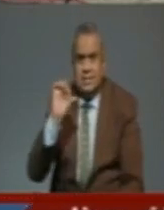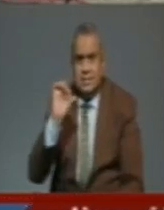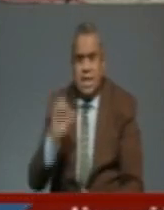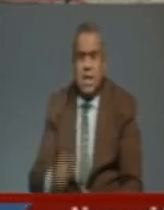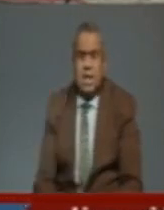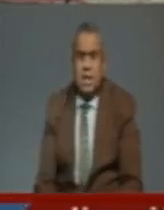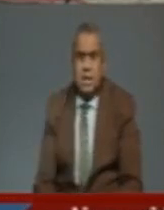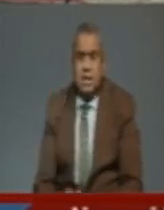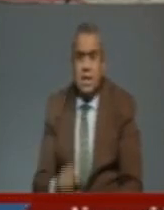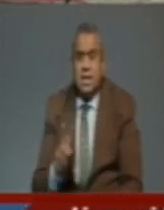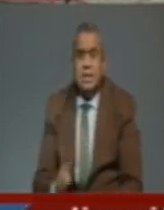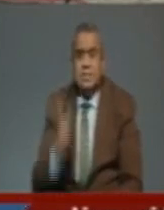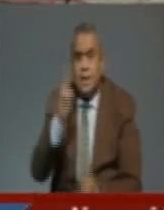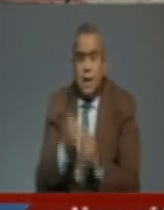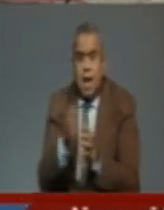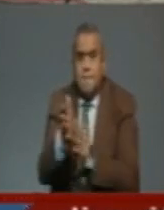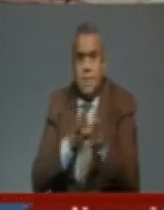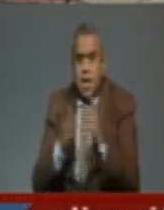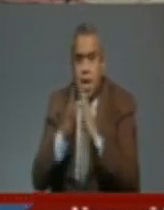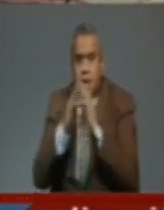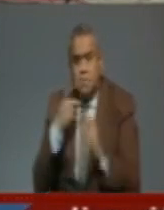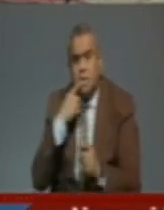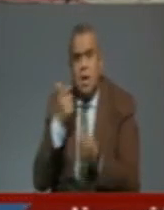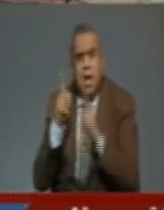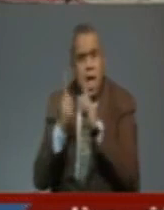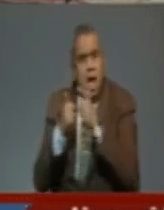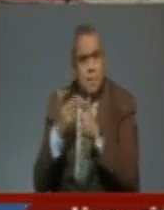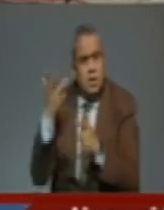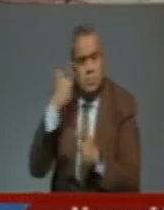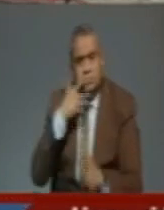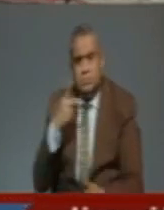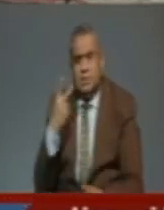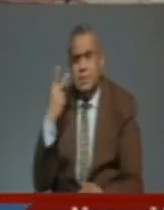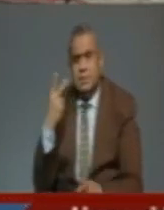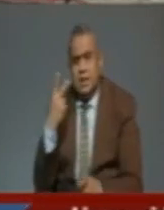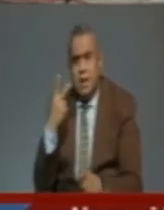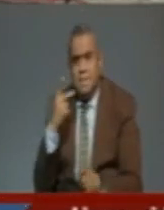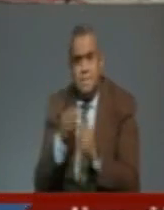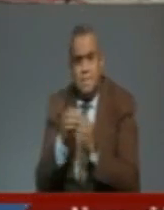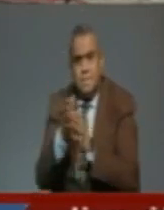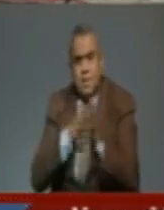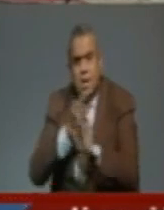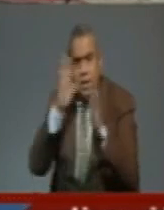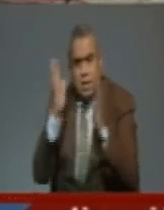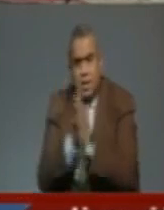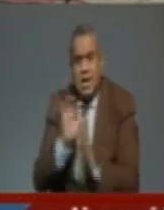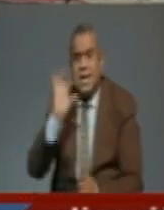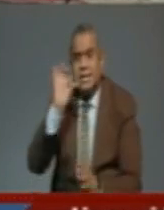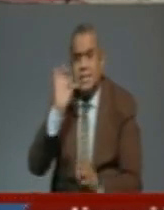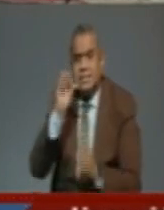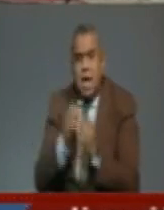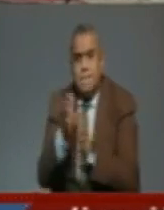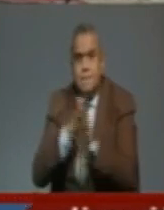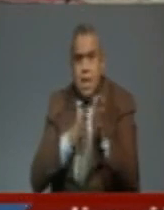7 مليار جنيه مصري وعملة تقريبا في حدود ما يوازي 2 مليار، يعني تقريبا 9 مليار جنيه مصري